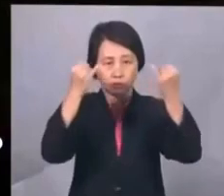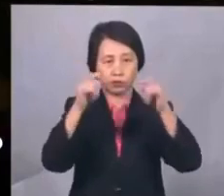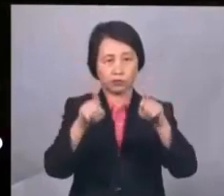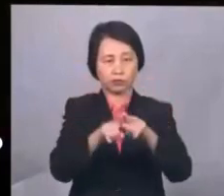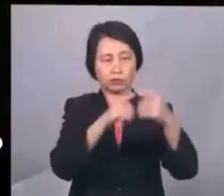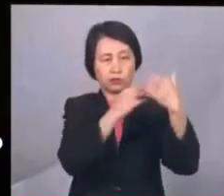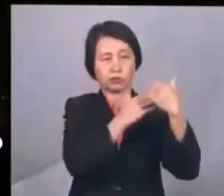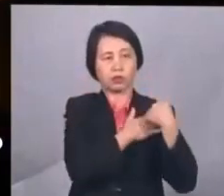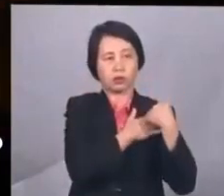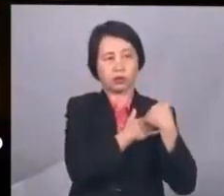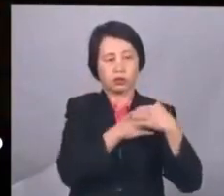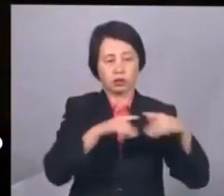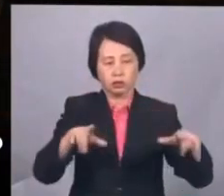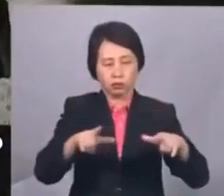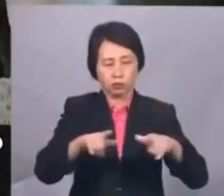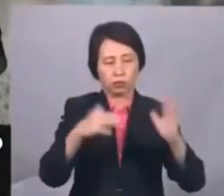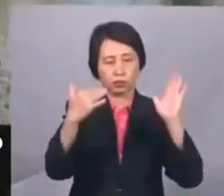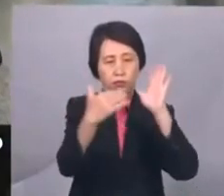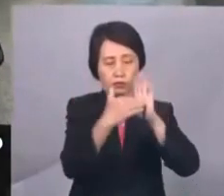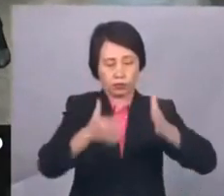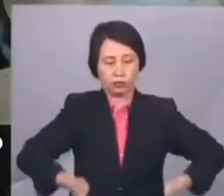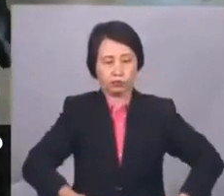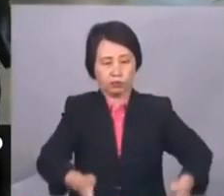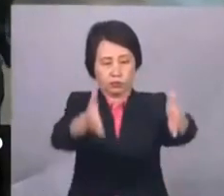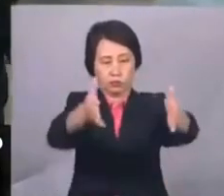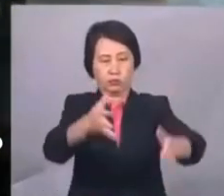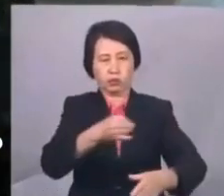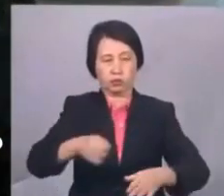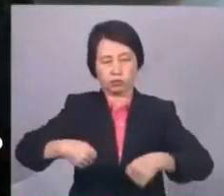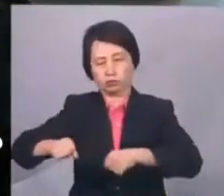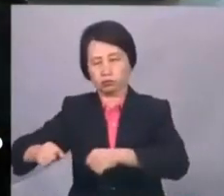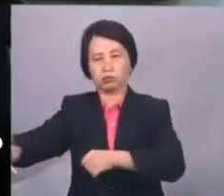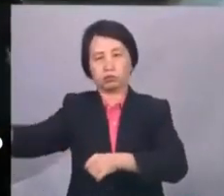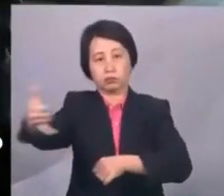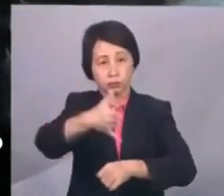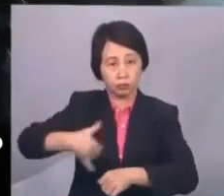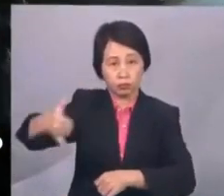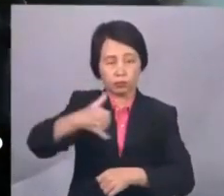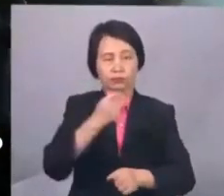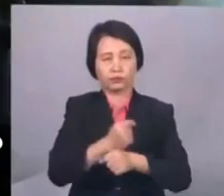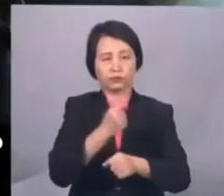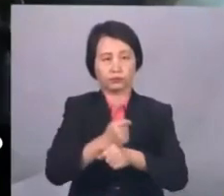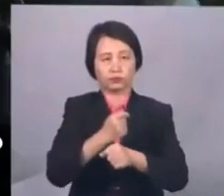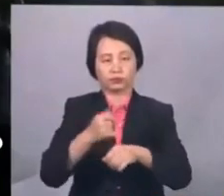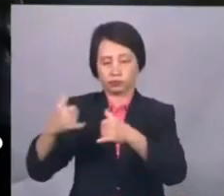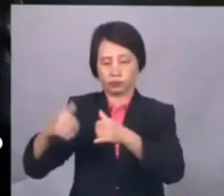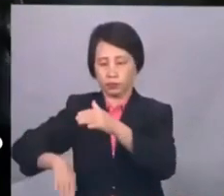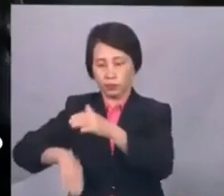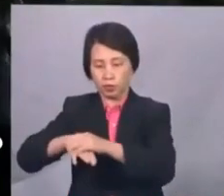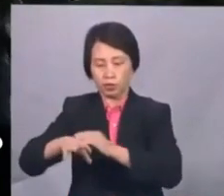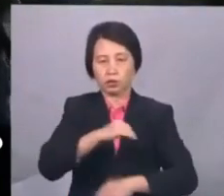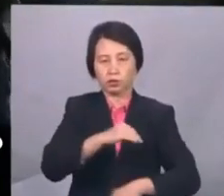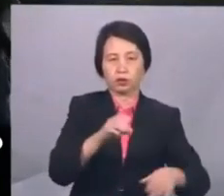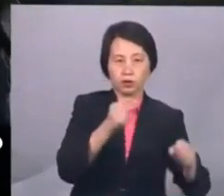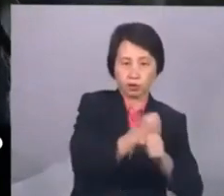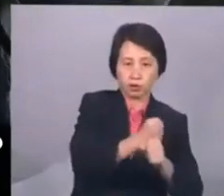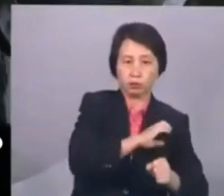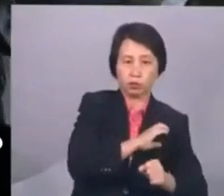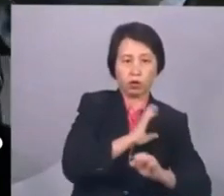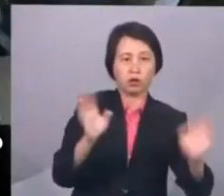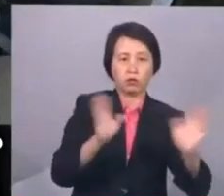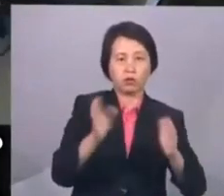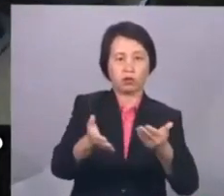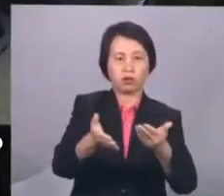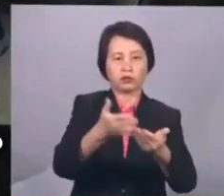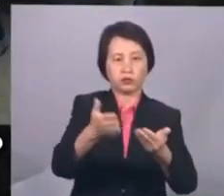turut sama bertanggungjawab melakukan sikatan jalan raya dan rondaan ujarnya selain tugasnya selaku pengelola sepak dan anggota keselamatan bukan